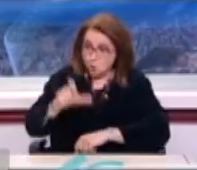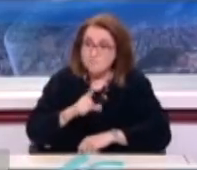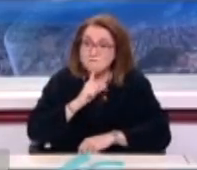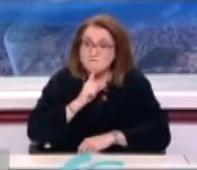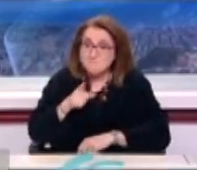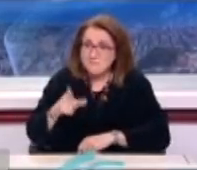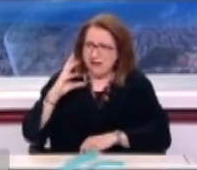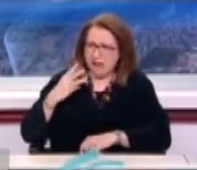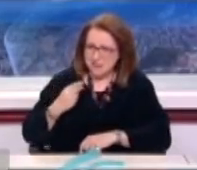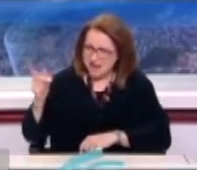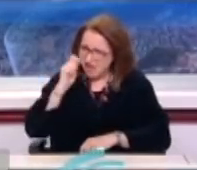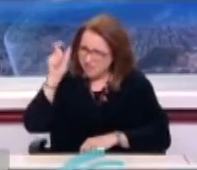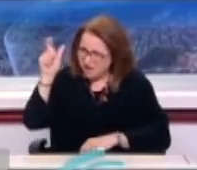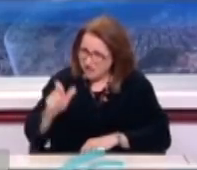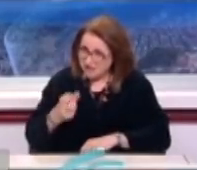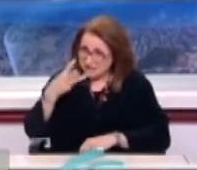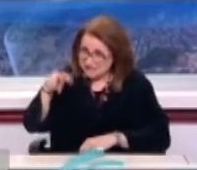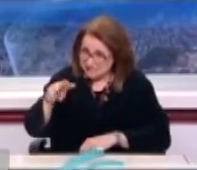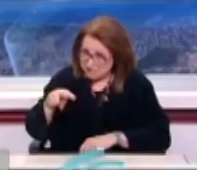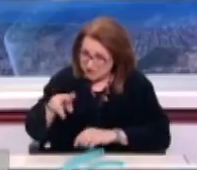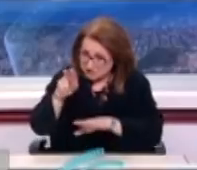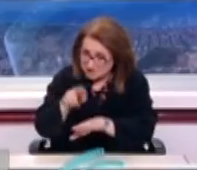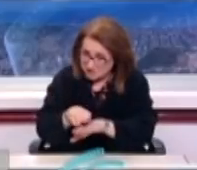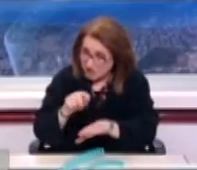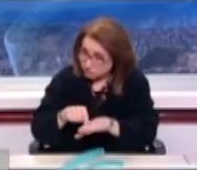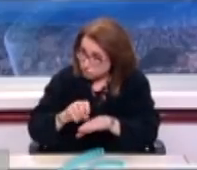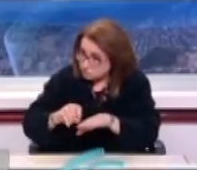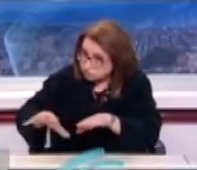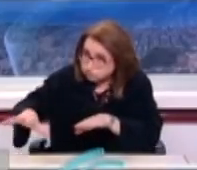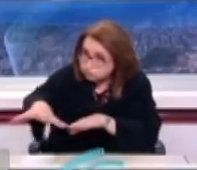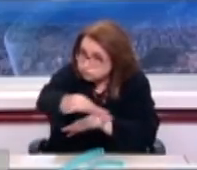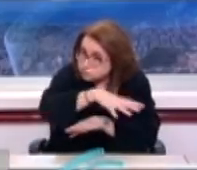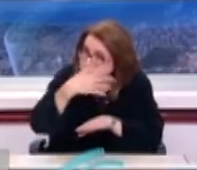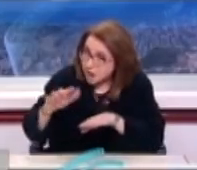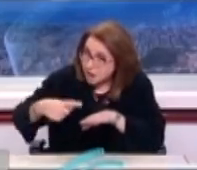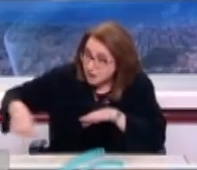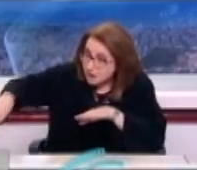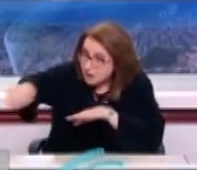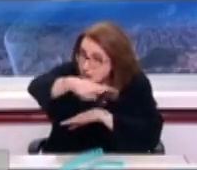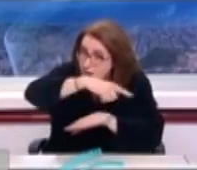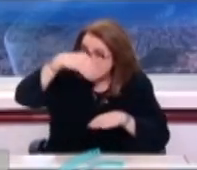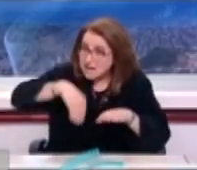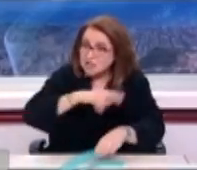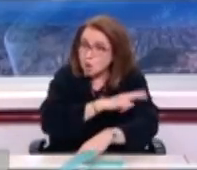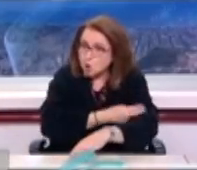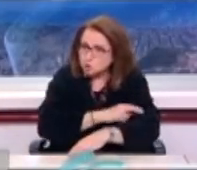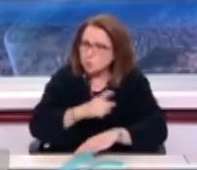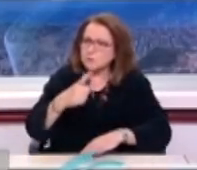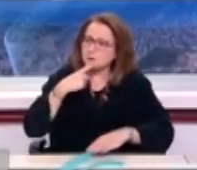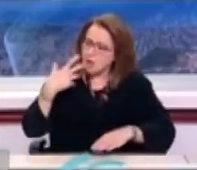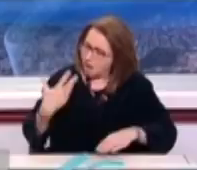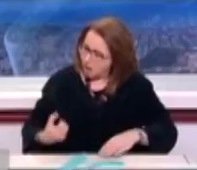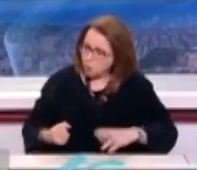τα μέχρι τώρα δεδομένα, τα κλίνικο επιδημιολογικά, το παρακολουθούμε. Είναι άνθρωποι αυτοί, έχουν καταγραφεί, είναι σε μια database